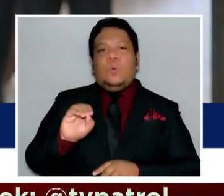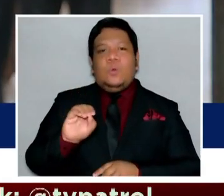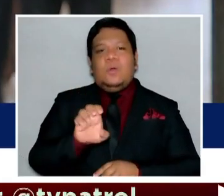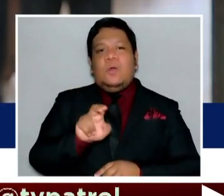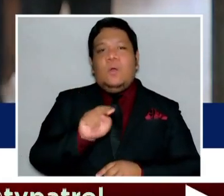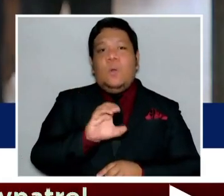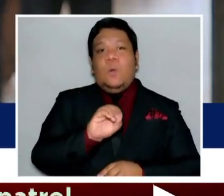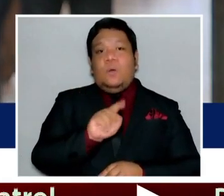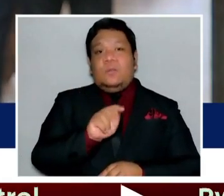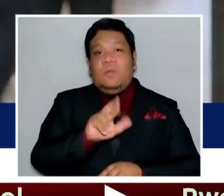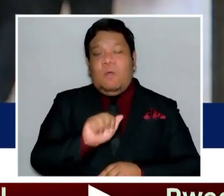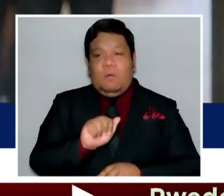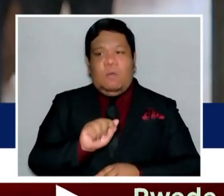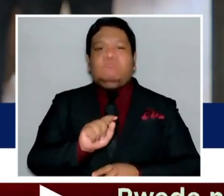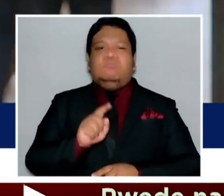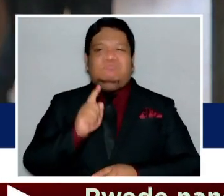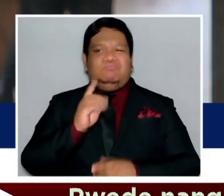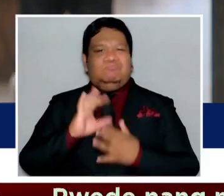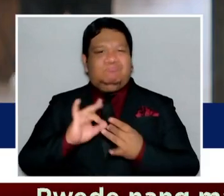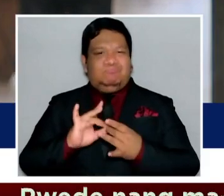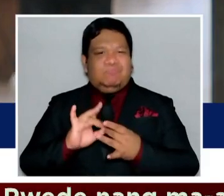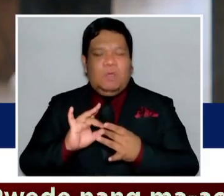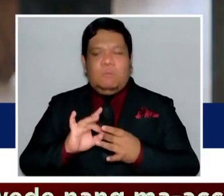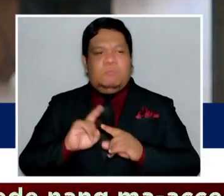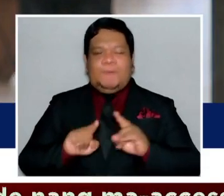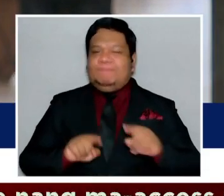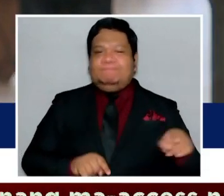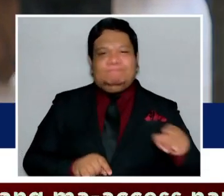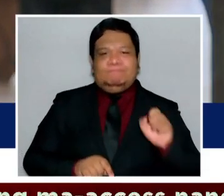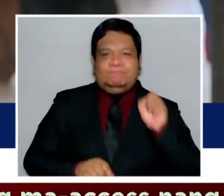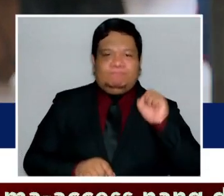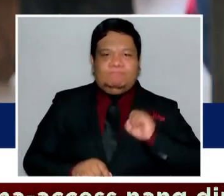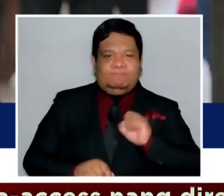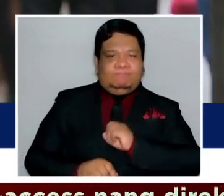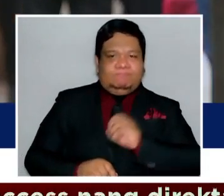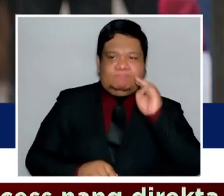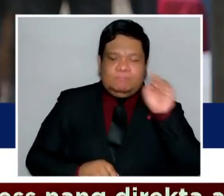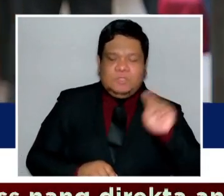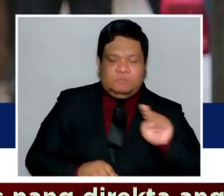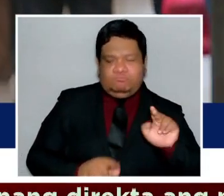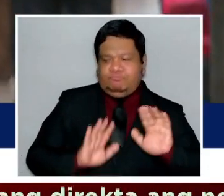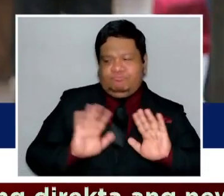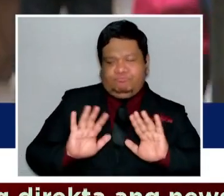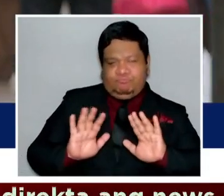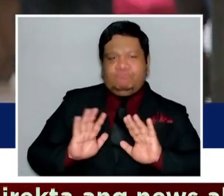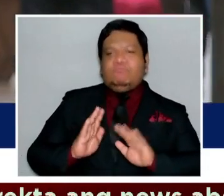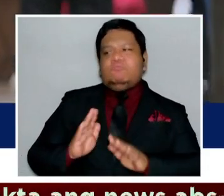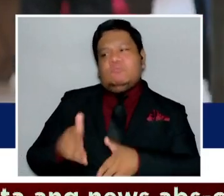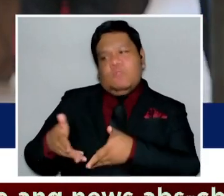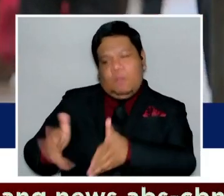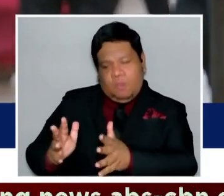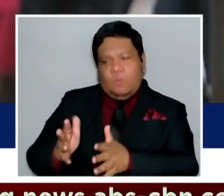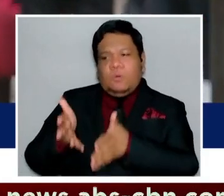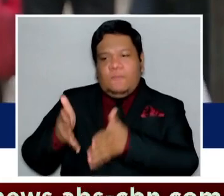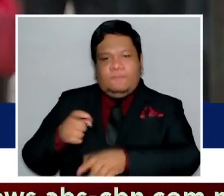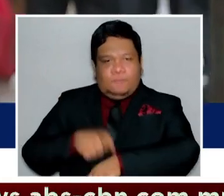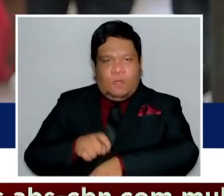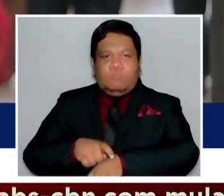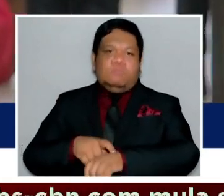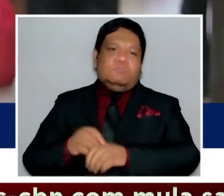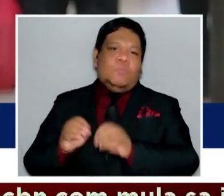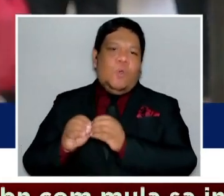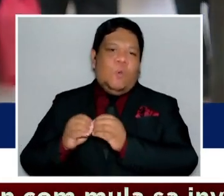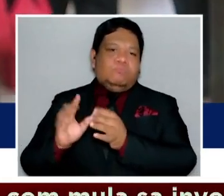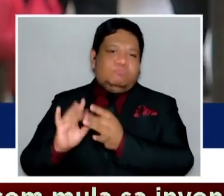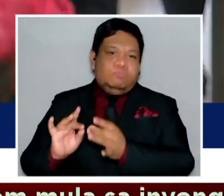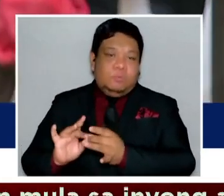Senate President Zubiri. Pinayagan lang siya magsalita para dun sa 16 oras na ibinigay kay Pimentel. Samantala, kanina nagsalita rin